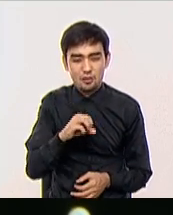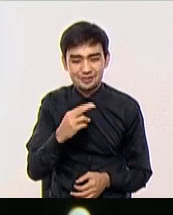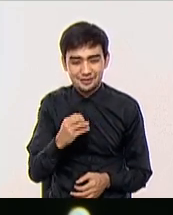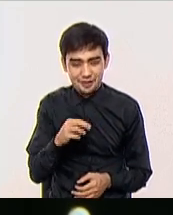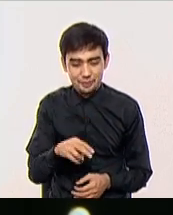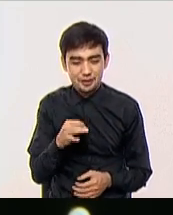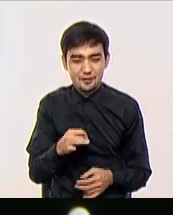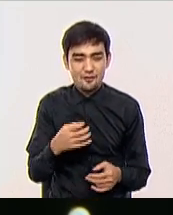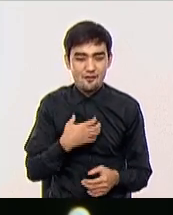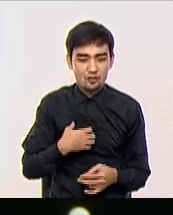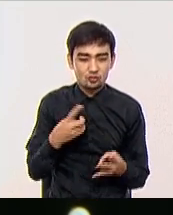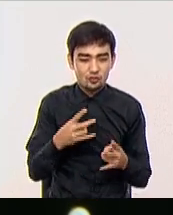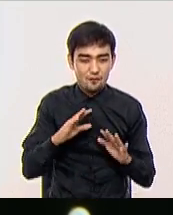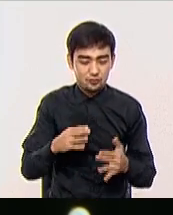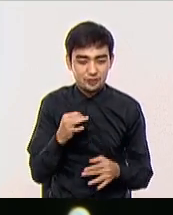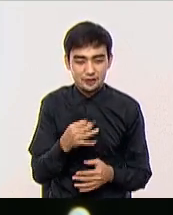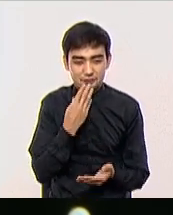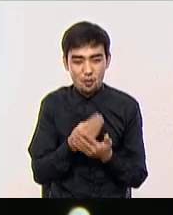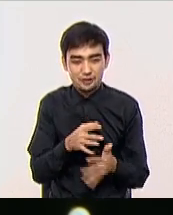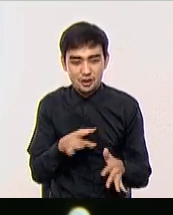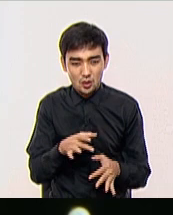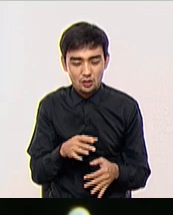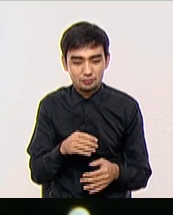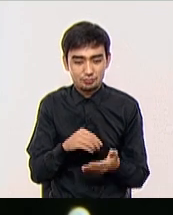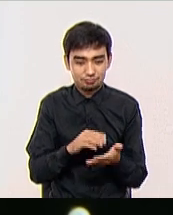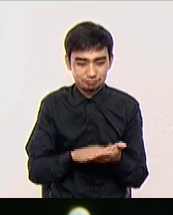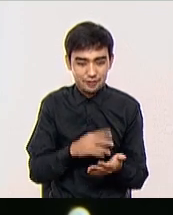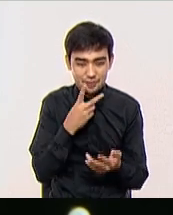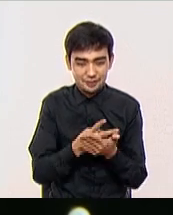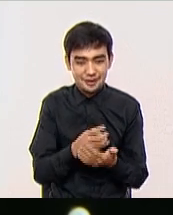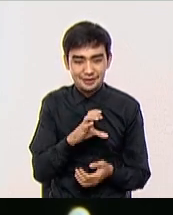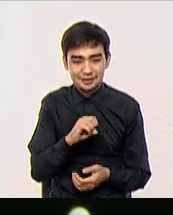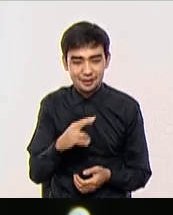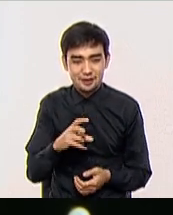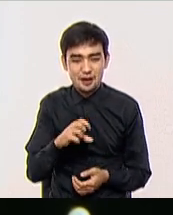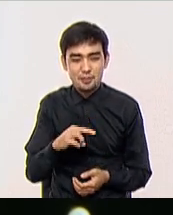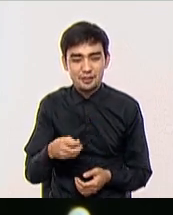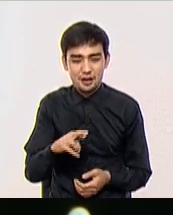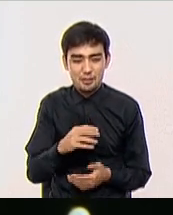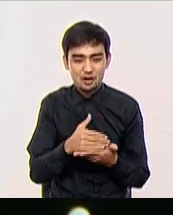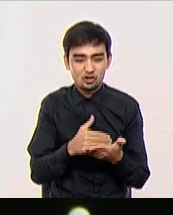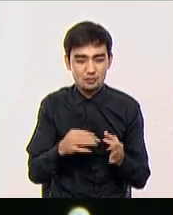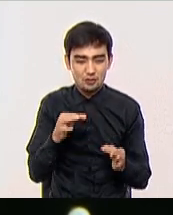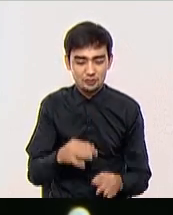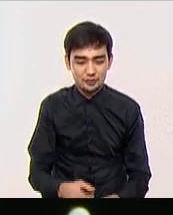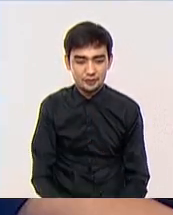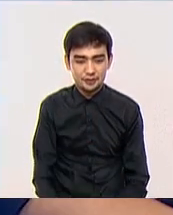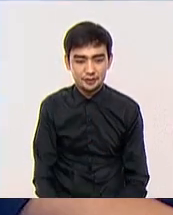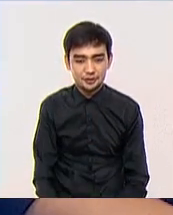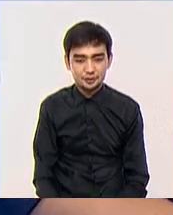в случае необходимости координировать свои действия при установлении санитарно-эпидемиологических режимов.